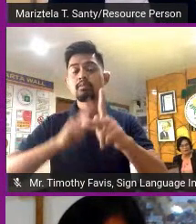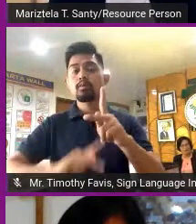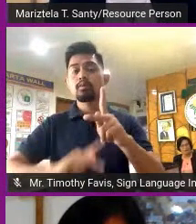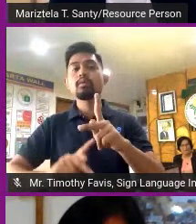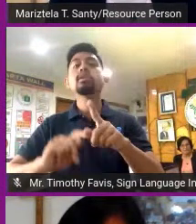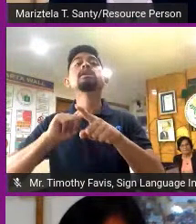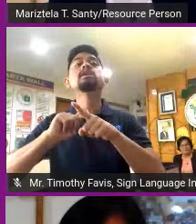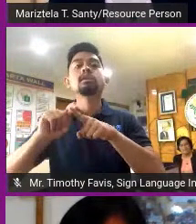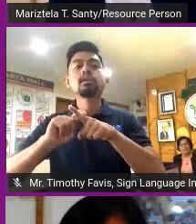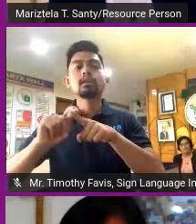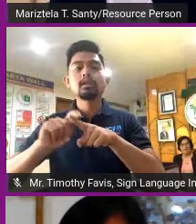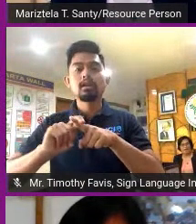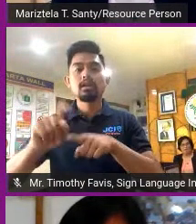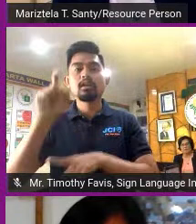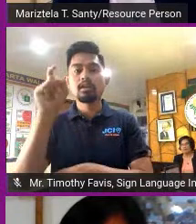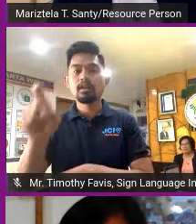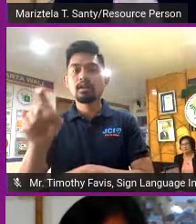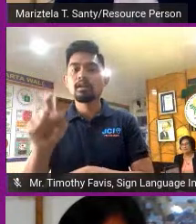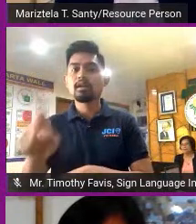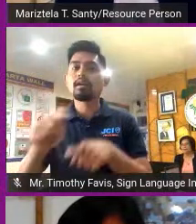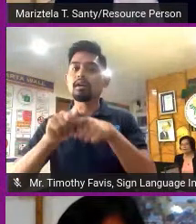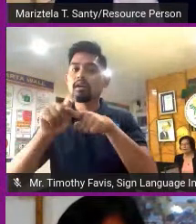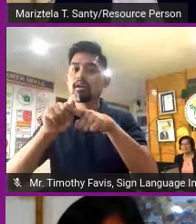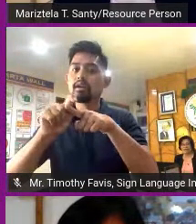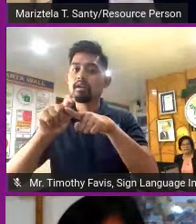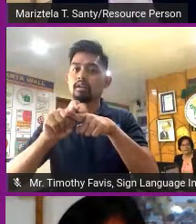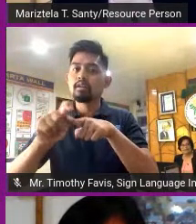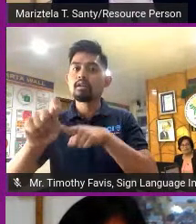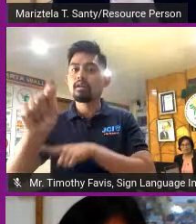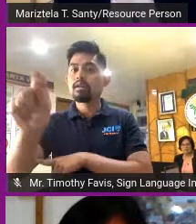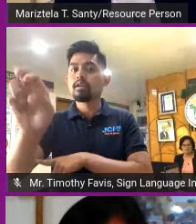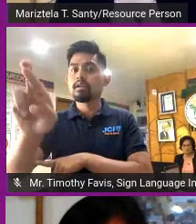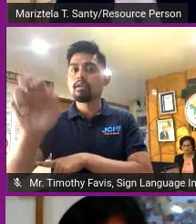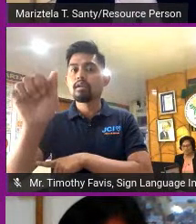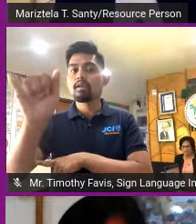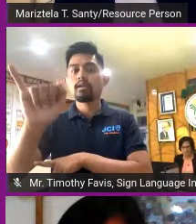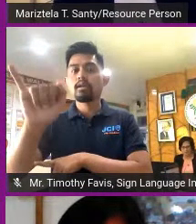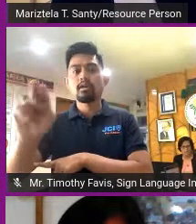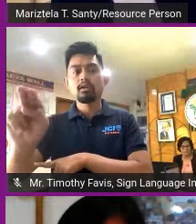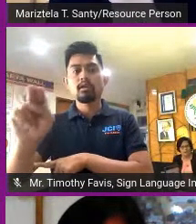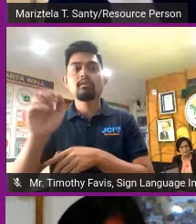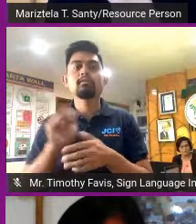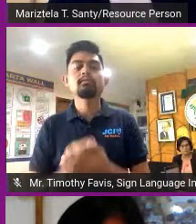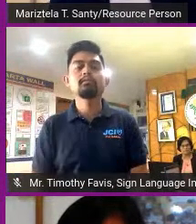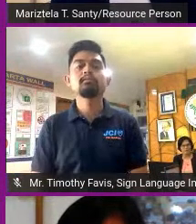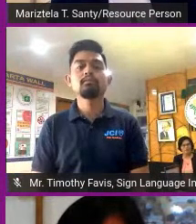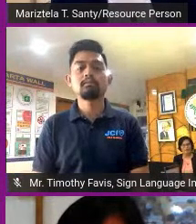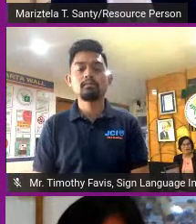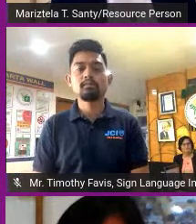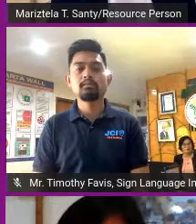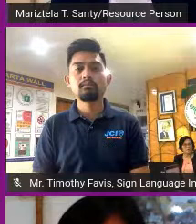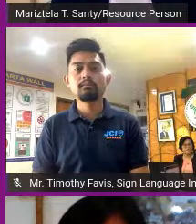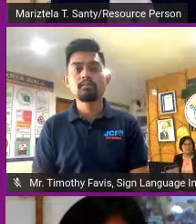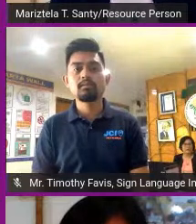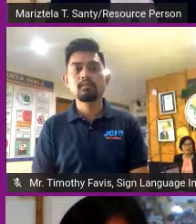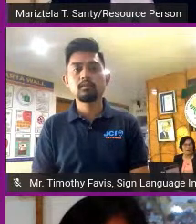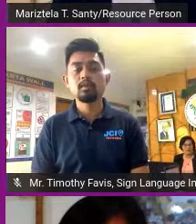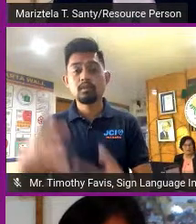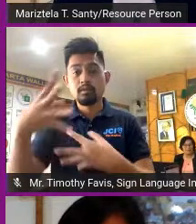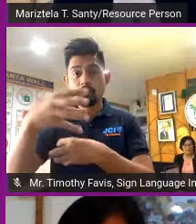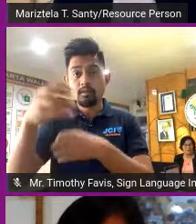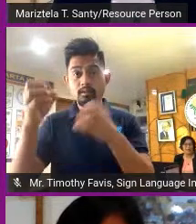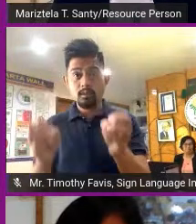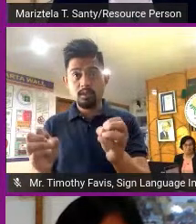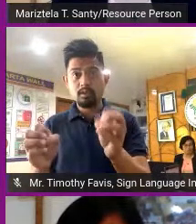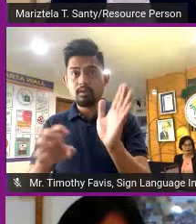i-train. Mahirap nga kuminsan kasi walang silang time, pero they should give a time. Eh sa opisina na